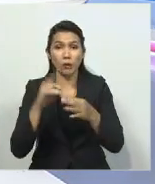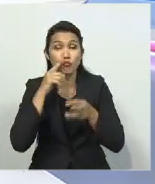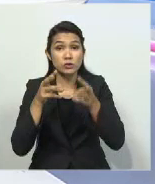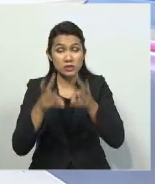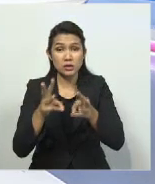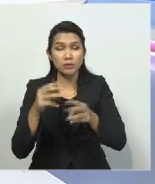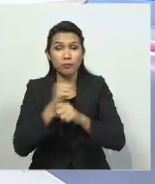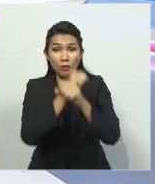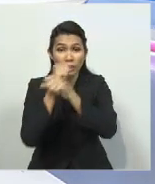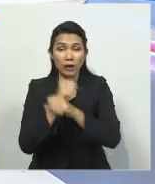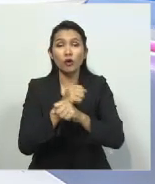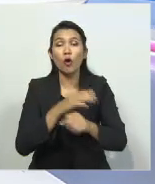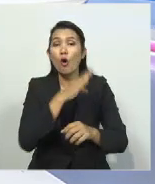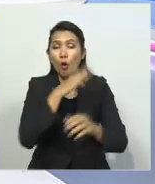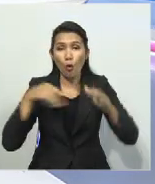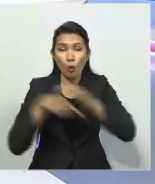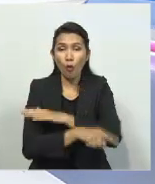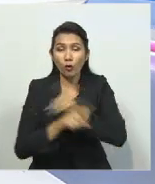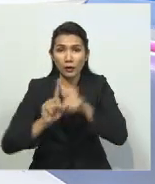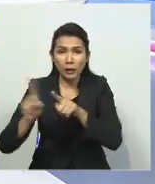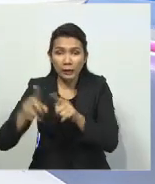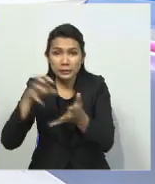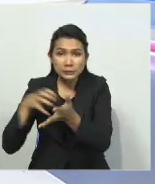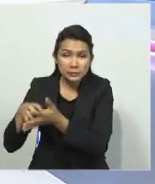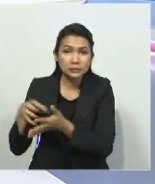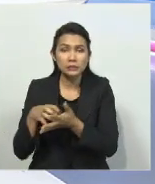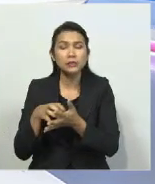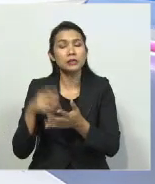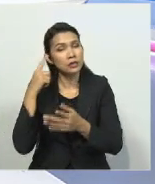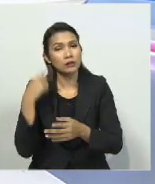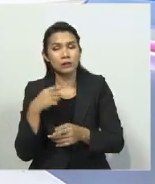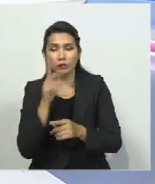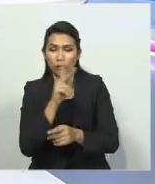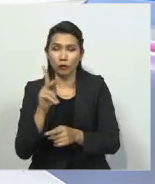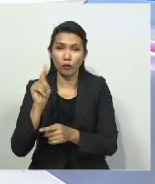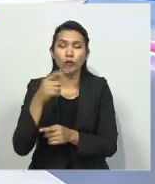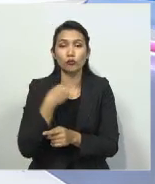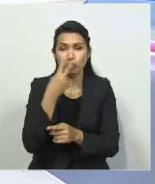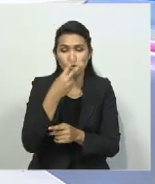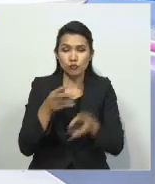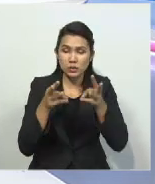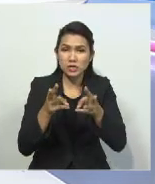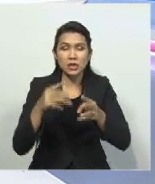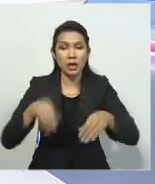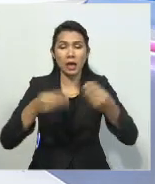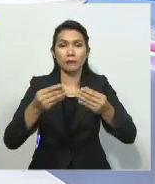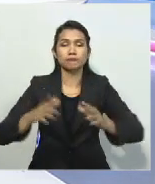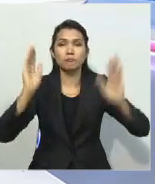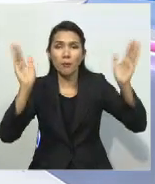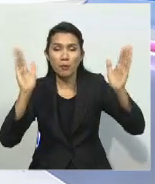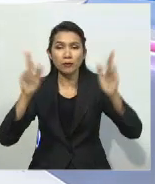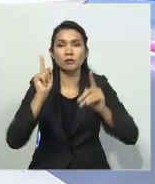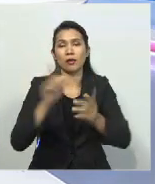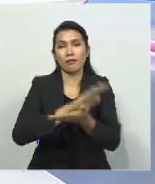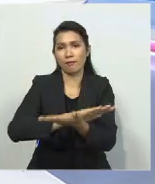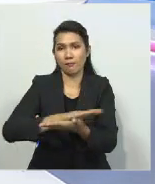ตั้งขณะเดียวกันเร่งพิจารณาออกประกาศกกต.ที่เกี่ยวข้องกับการหาเสียงดูแลการเลือกตั้งให้เป็นไปด้วยความเรียบร้